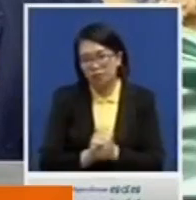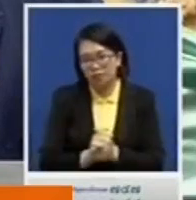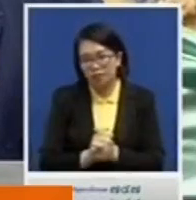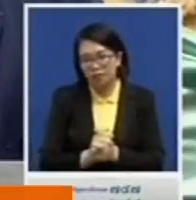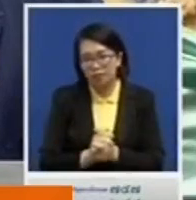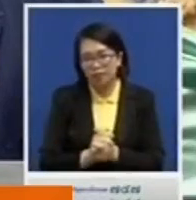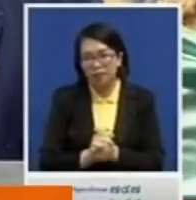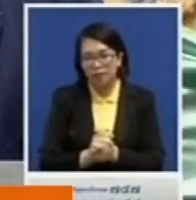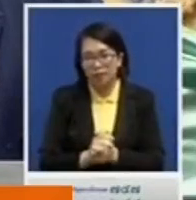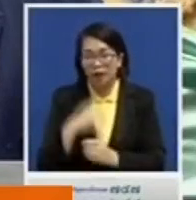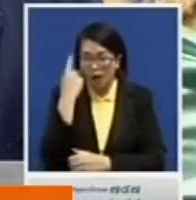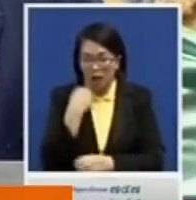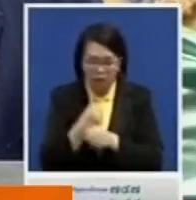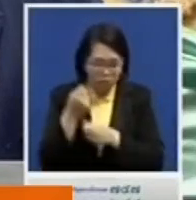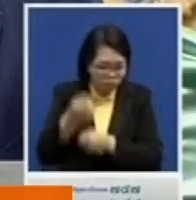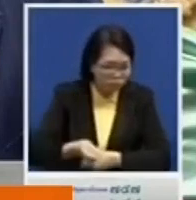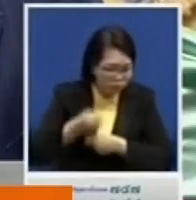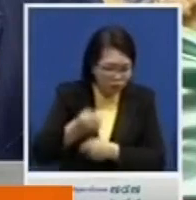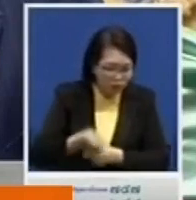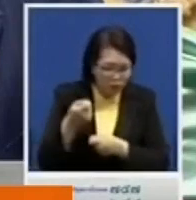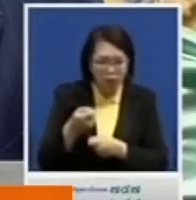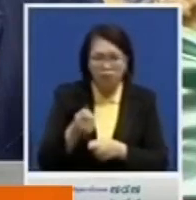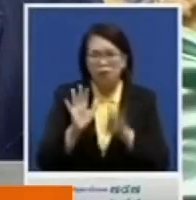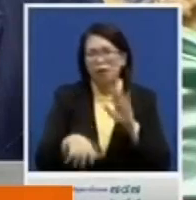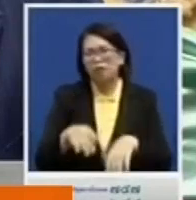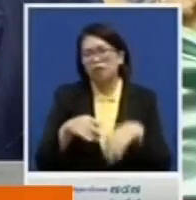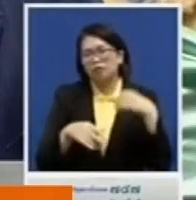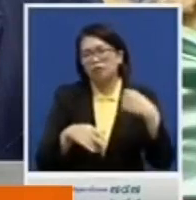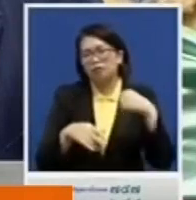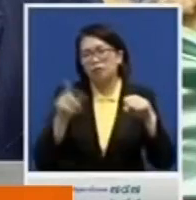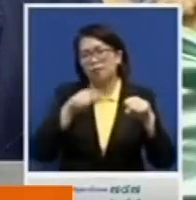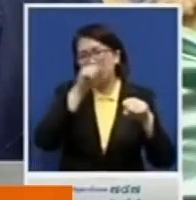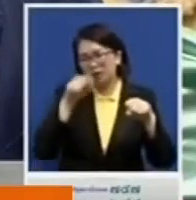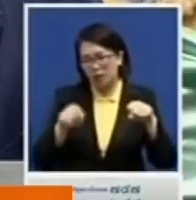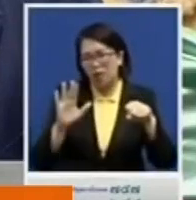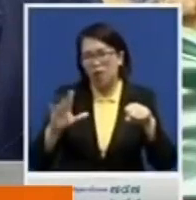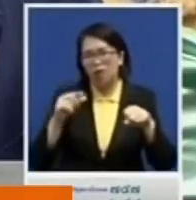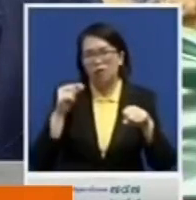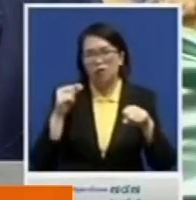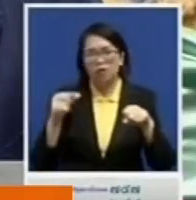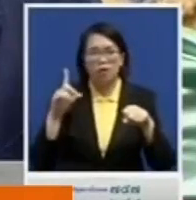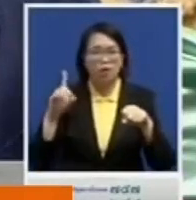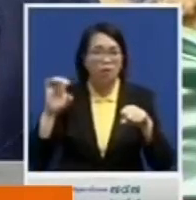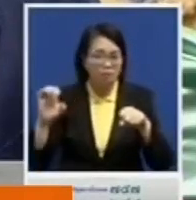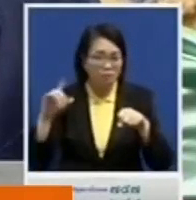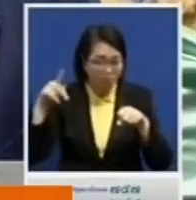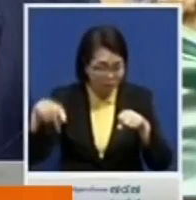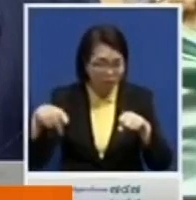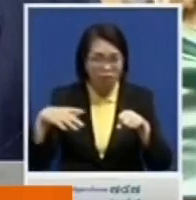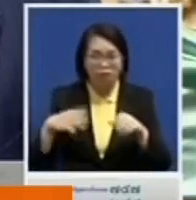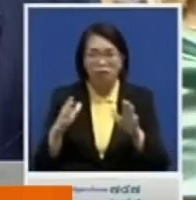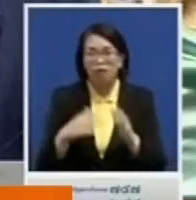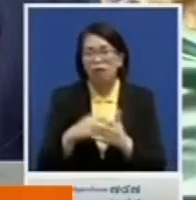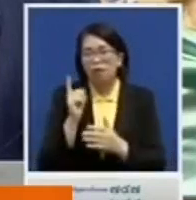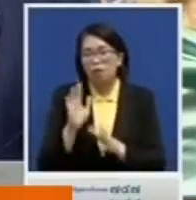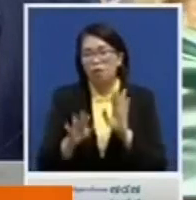ตรกร3การประกันราคาพืชผลและการใช้ยาฆ่าแมลง4การแปรรูปเพื่อเพิ่มราคาสินค้าของเกษตรก